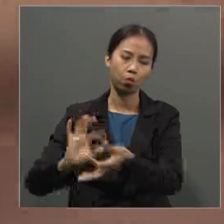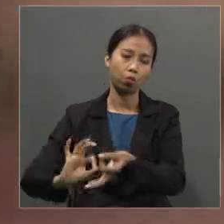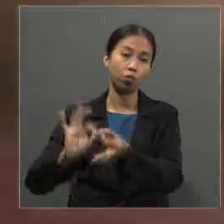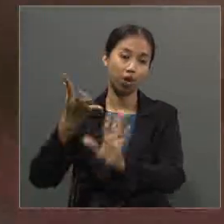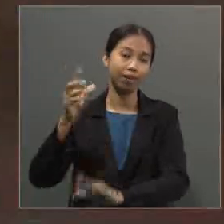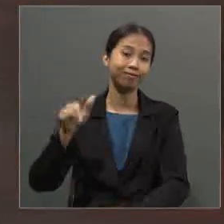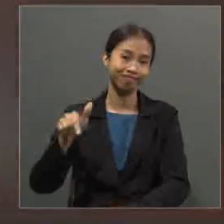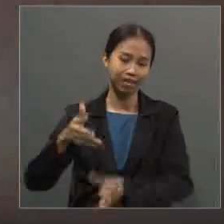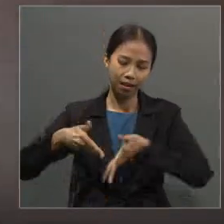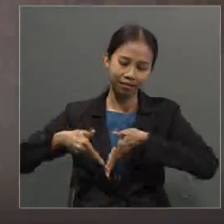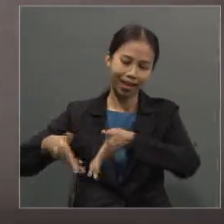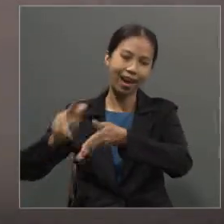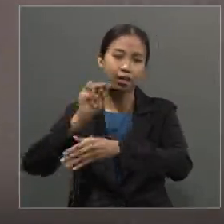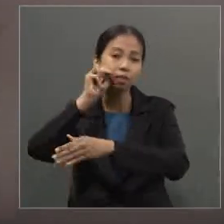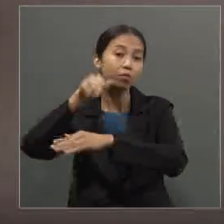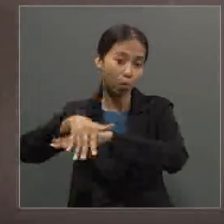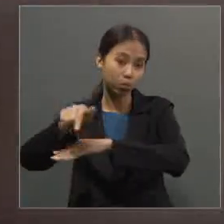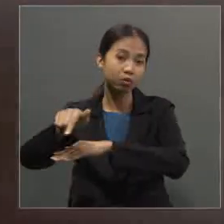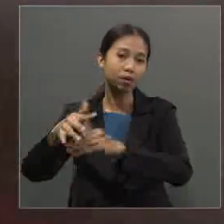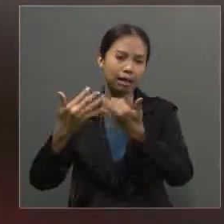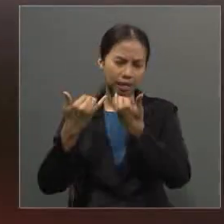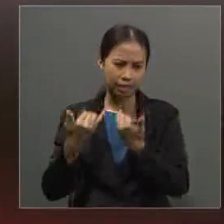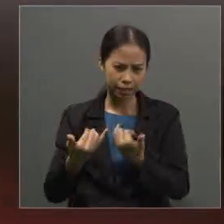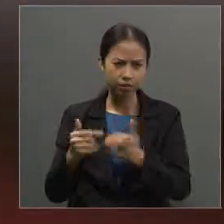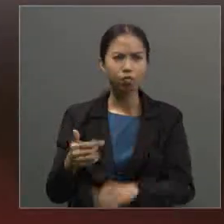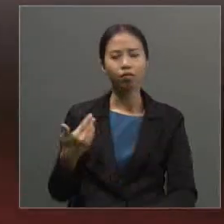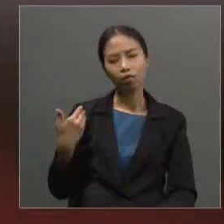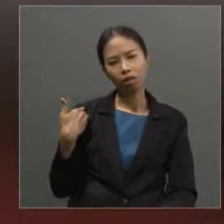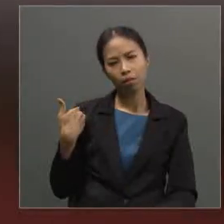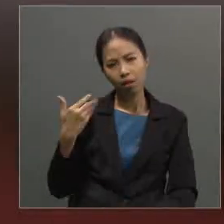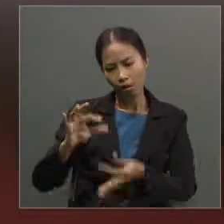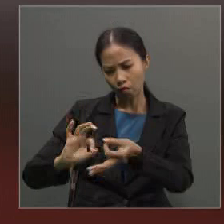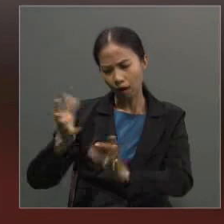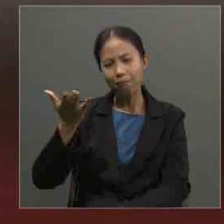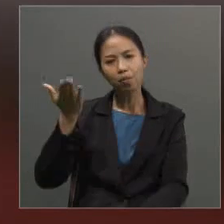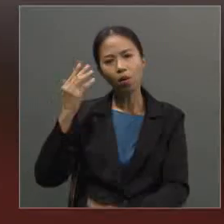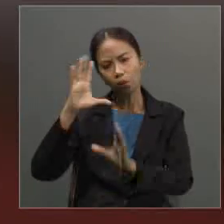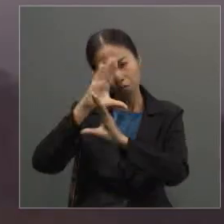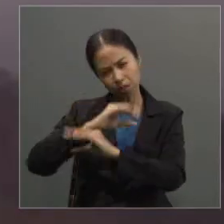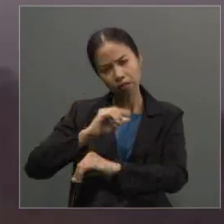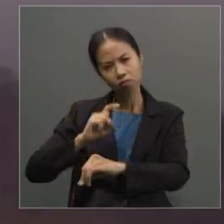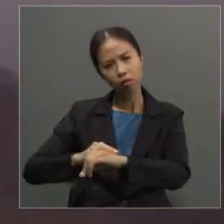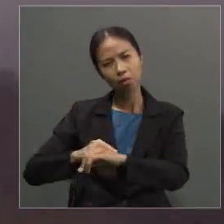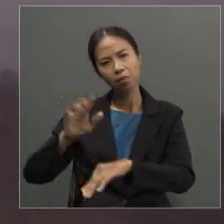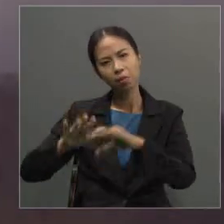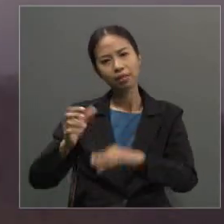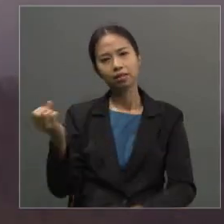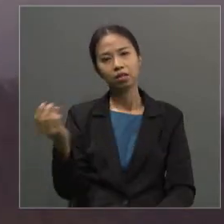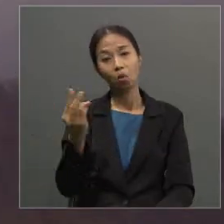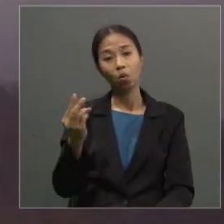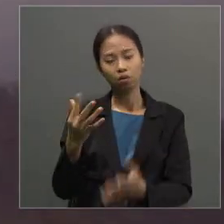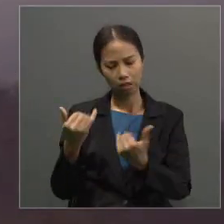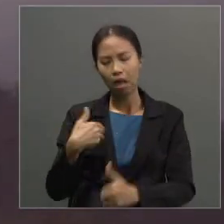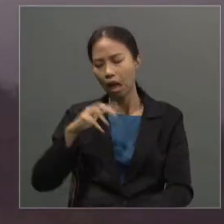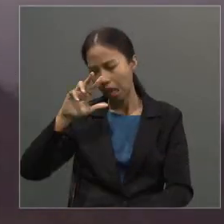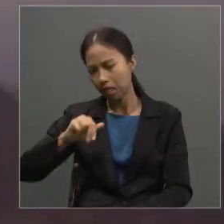เส้นทางไปน้ำตกแม่เตี๊ยกำนันตำบลดอยแก้วบอกว่าไฟเนี่ยเริ่มไหม้ตั้งแต่เมื่อคืนนี้ช่วงสักประมาณ 2:00นและจนถึงขณะ